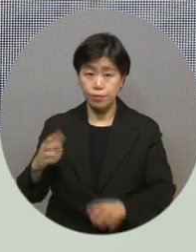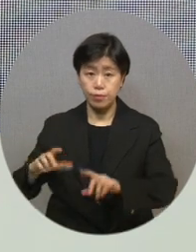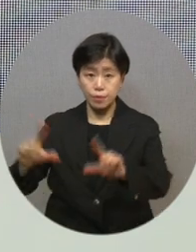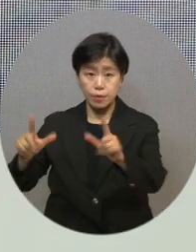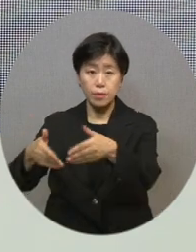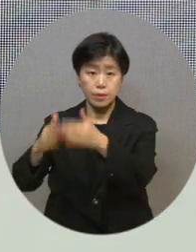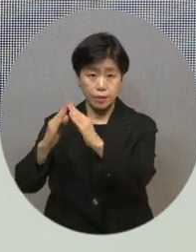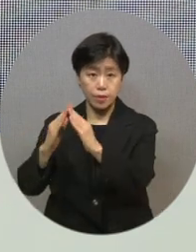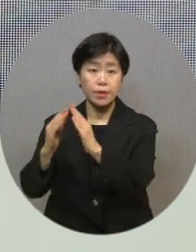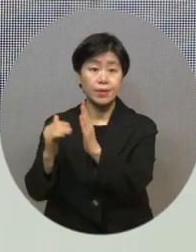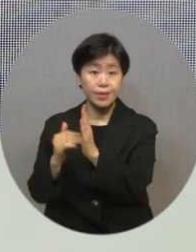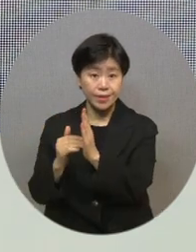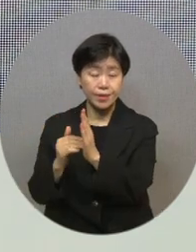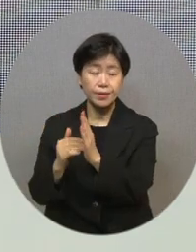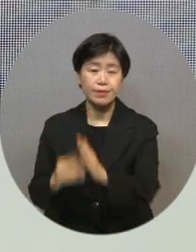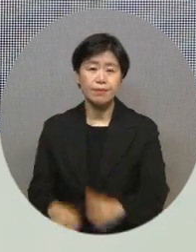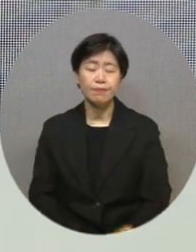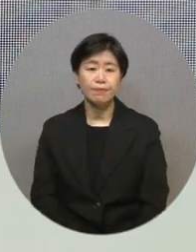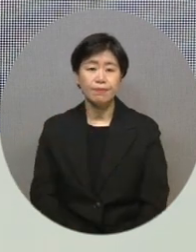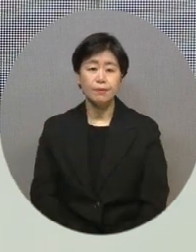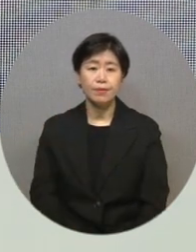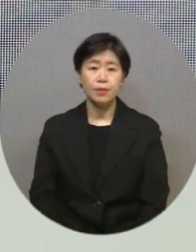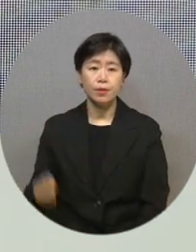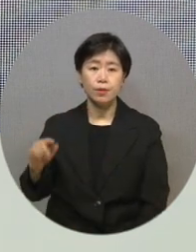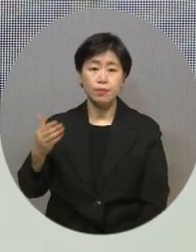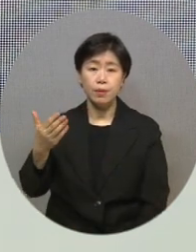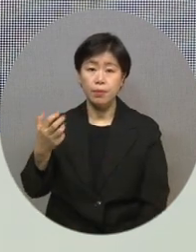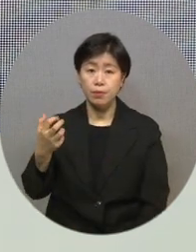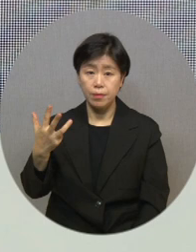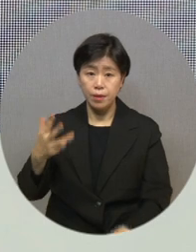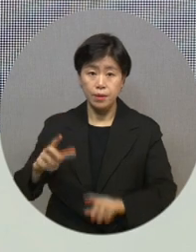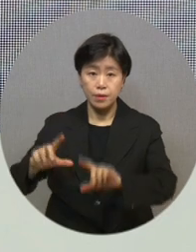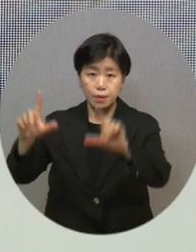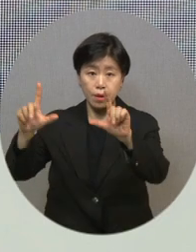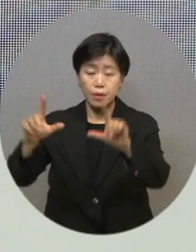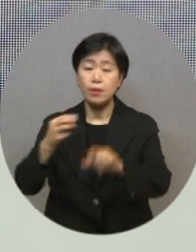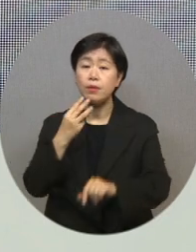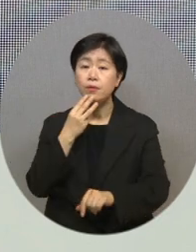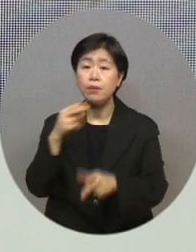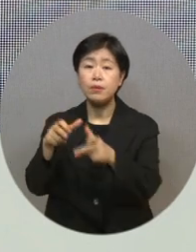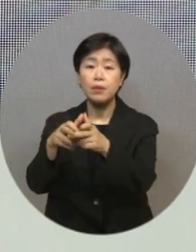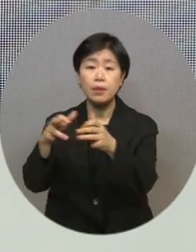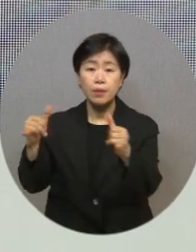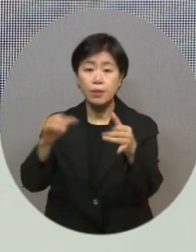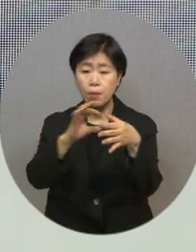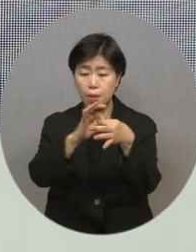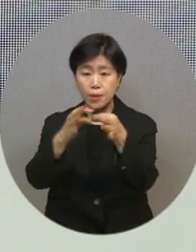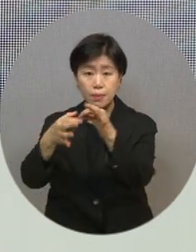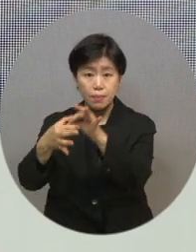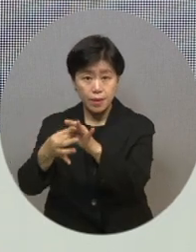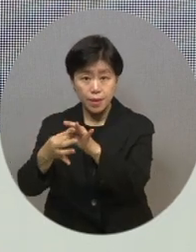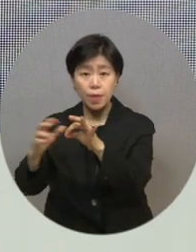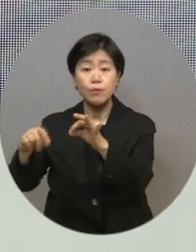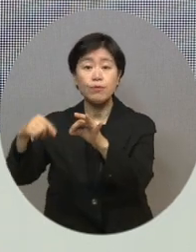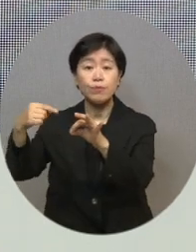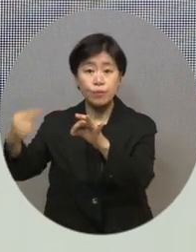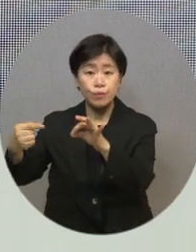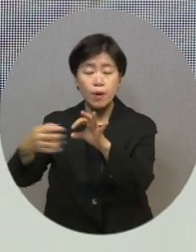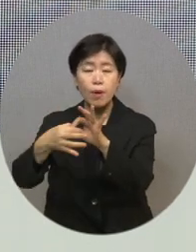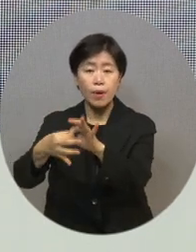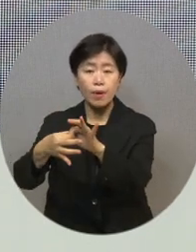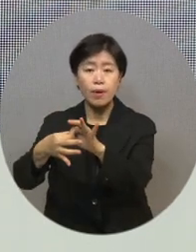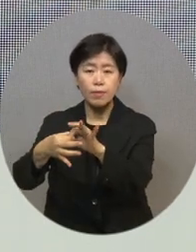됐더군요 어 그래서 88년 서울 장애인 올림픽 후속 기구로 출범을